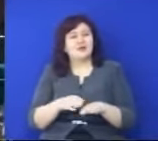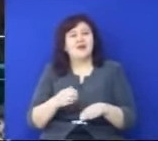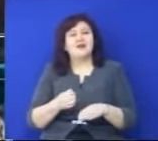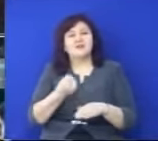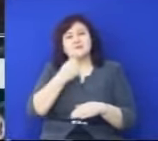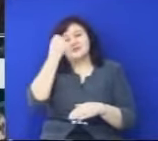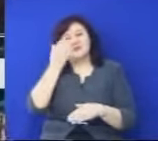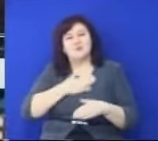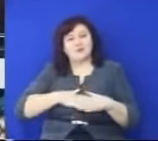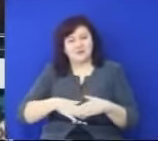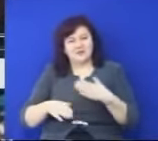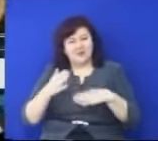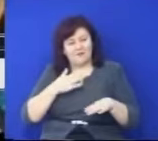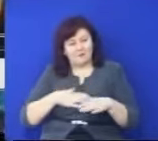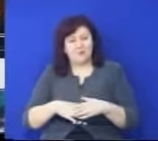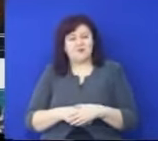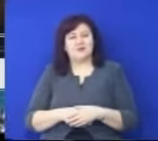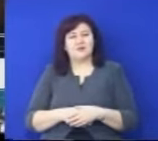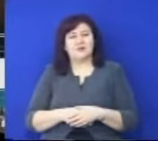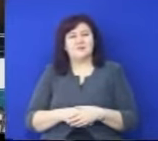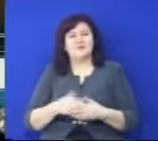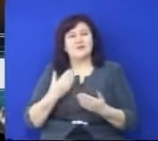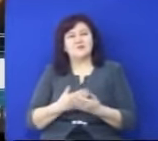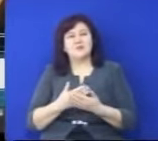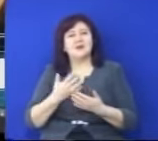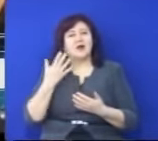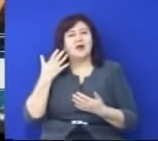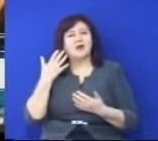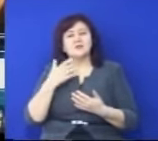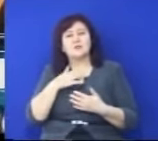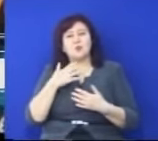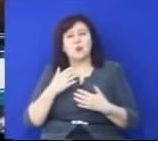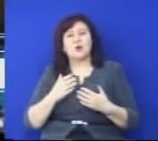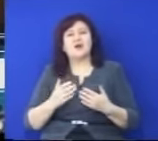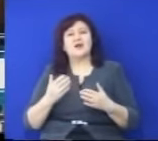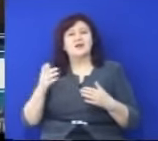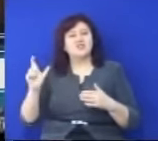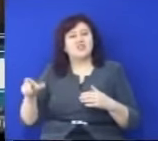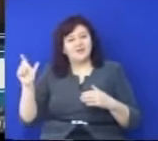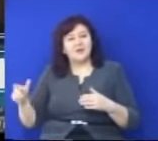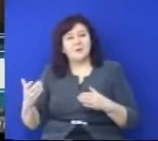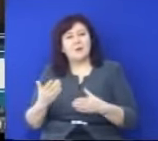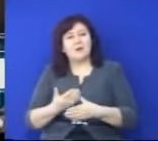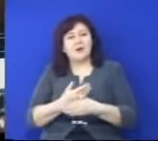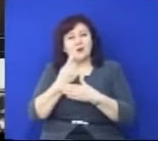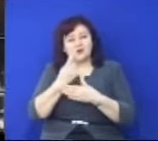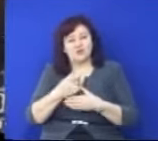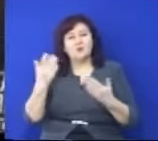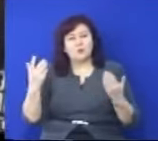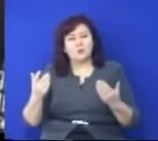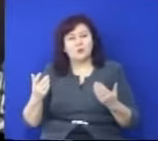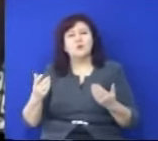Ризамыз. Рахмет бәріне де, рахмет. Көп түкірсе көл болады дейді. Осы халықтың арқасында, осы Әзірет